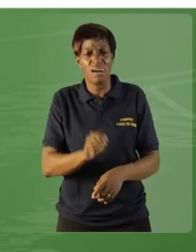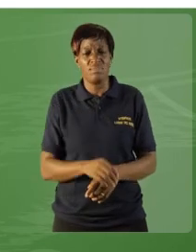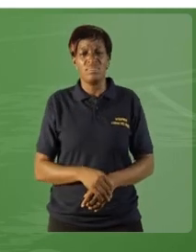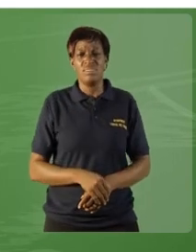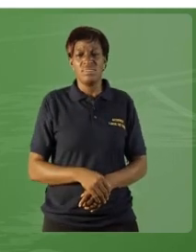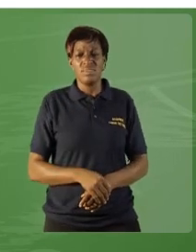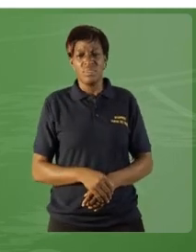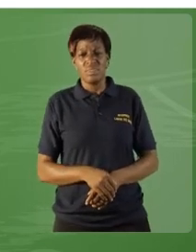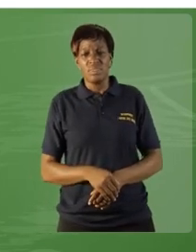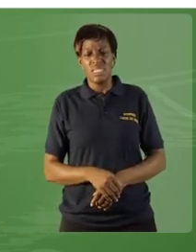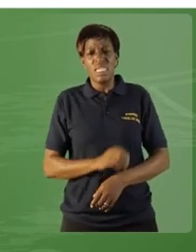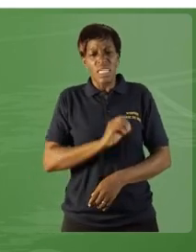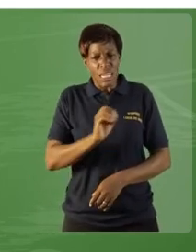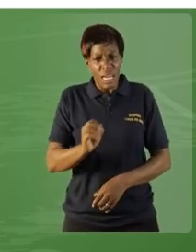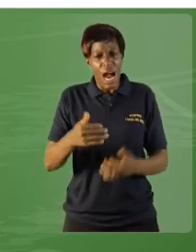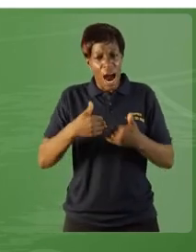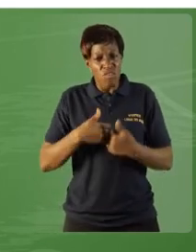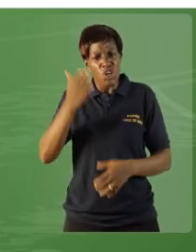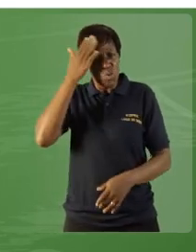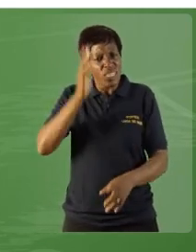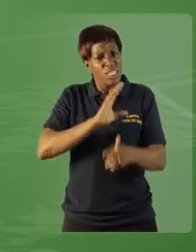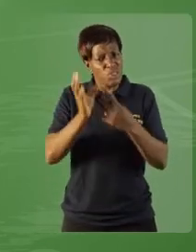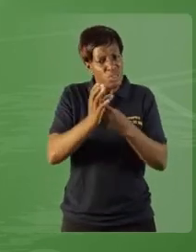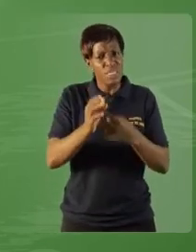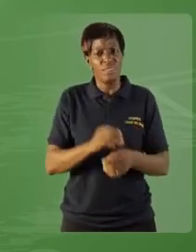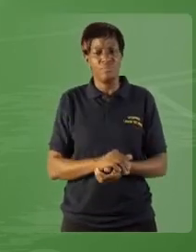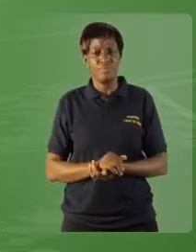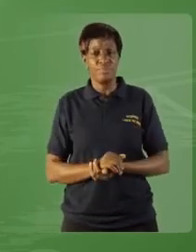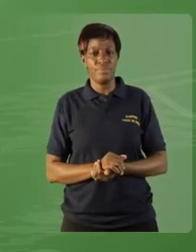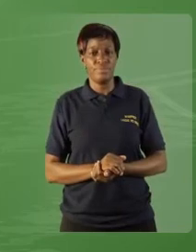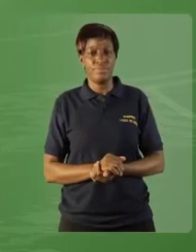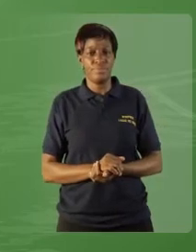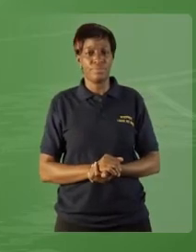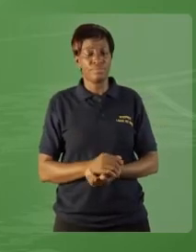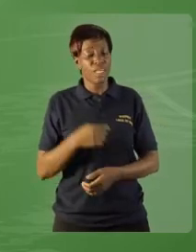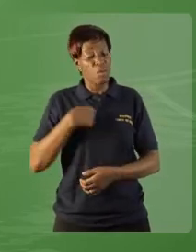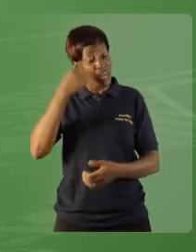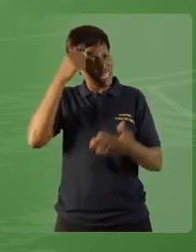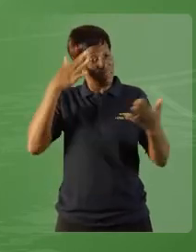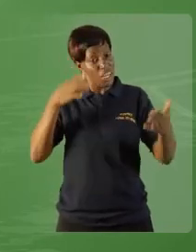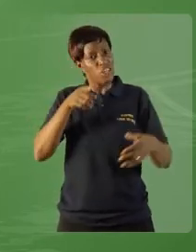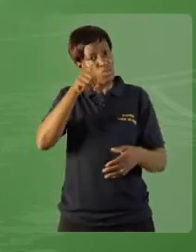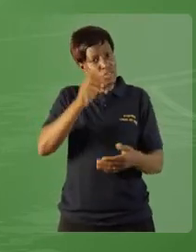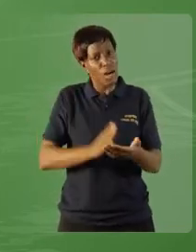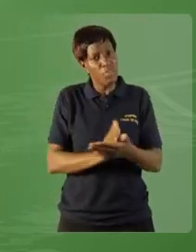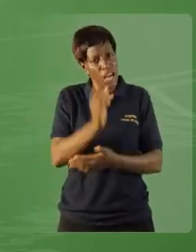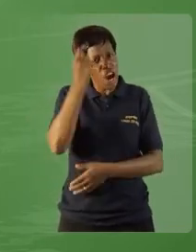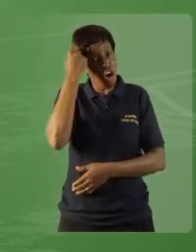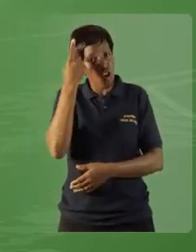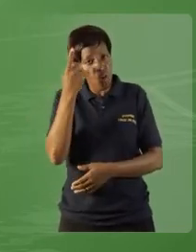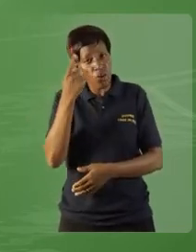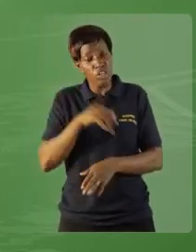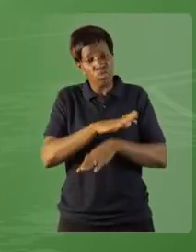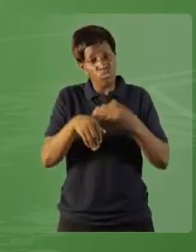qui supposent des connaissances culturelles. Nous espérons que tu as compris tout ce qui a été dit sur